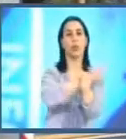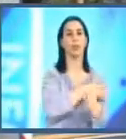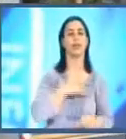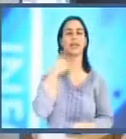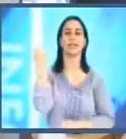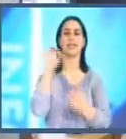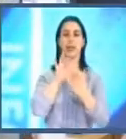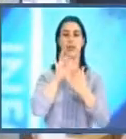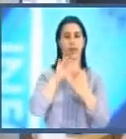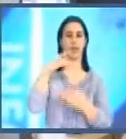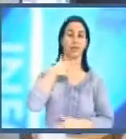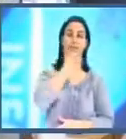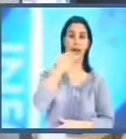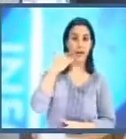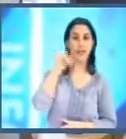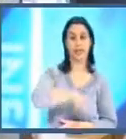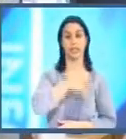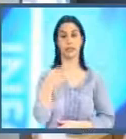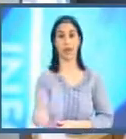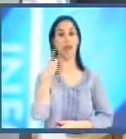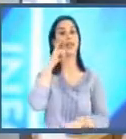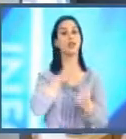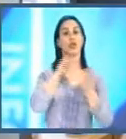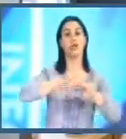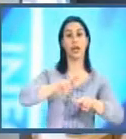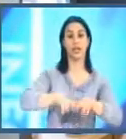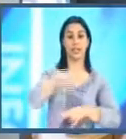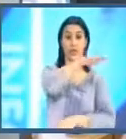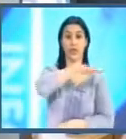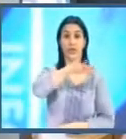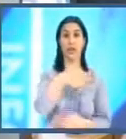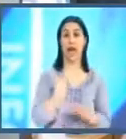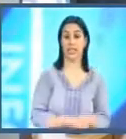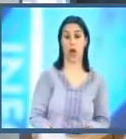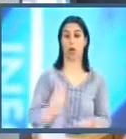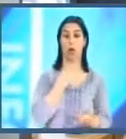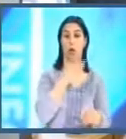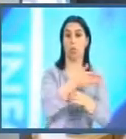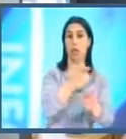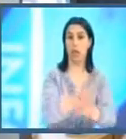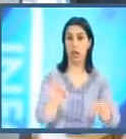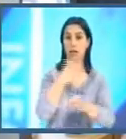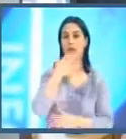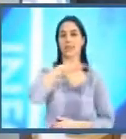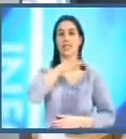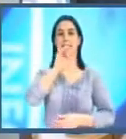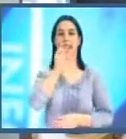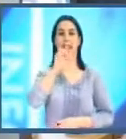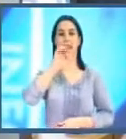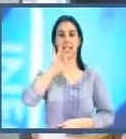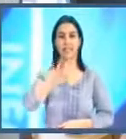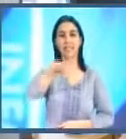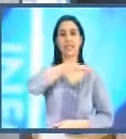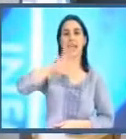cap de setmana i festius en aquells barris on ara el servei no s'estava donant. És a dir, barris com el barri de Sales, els barris de Ponent, Can Palmer,